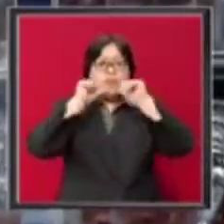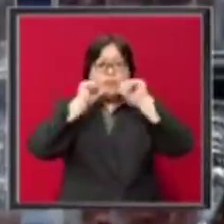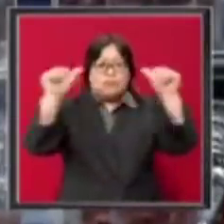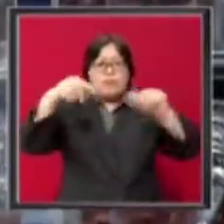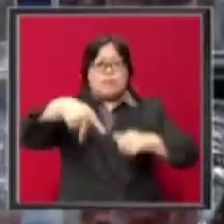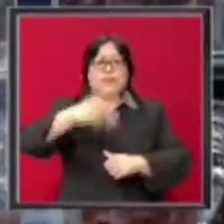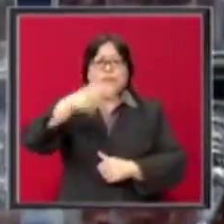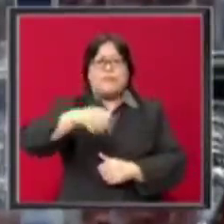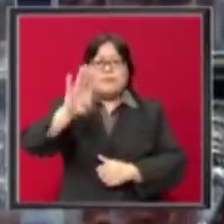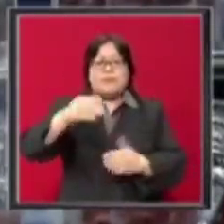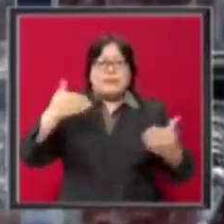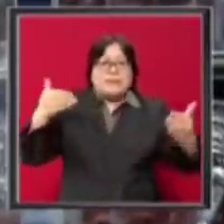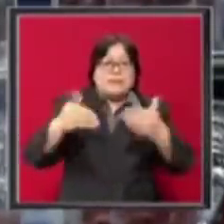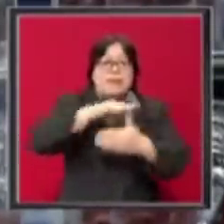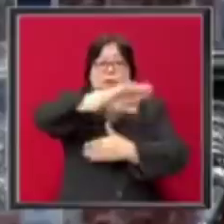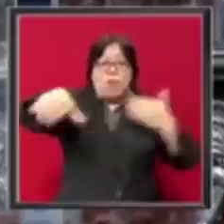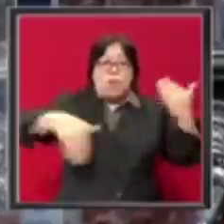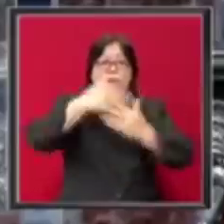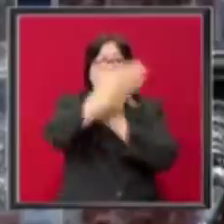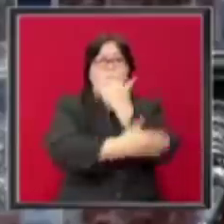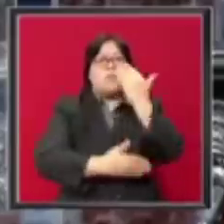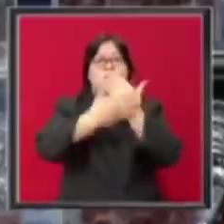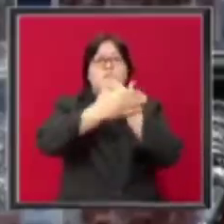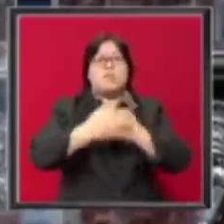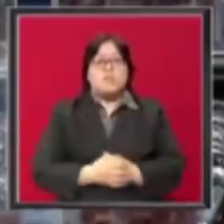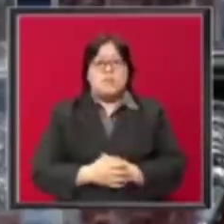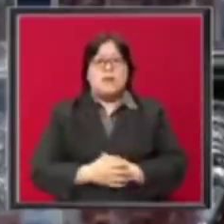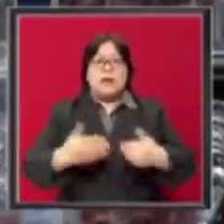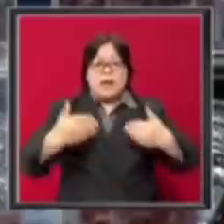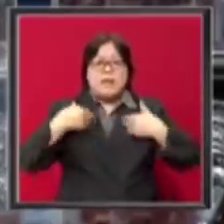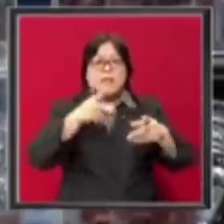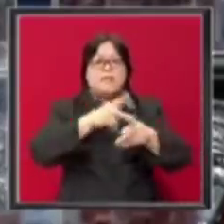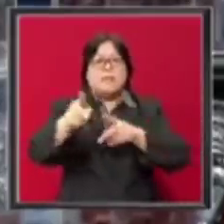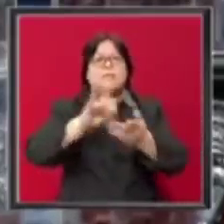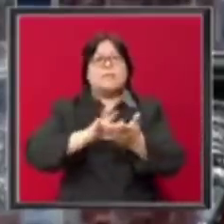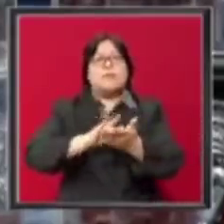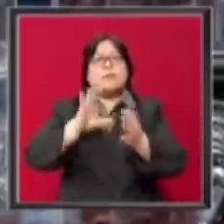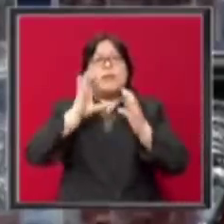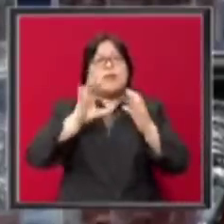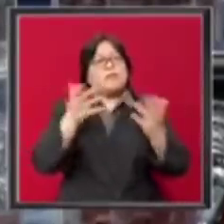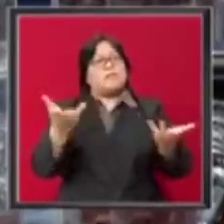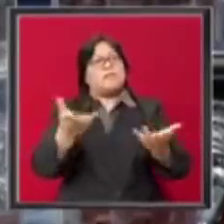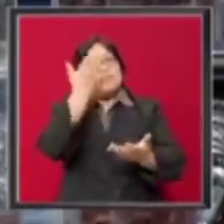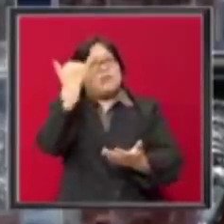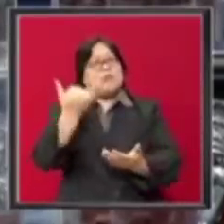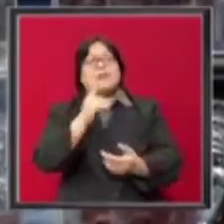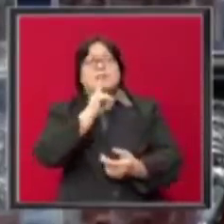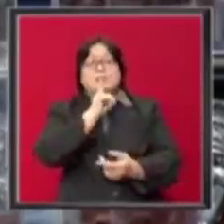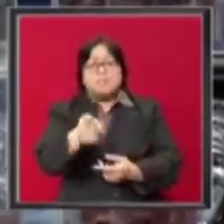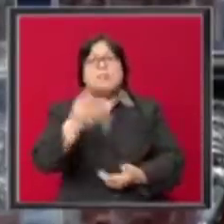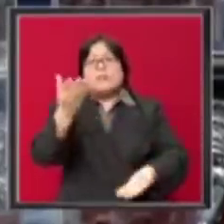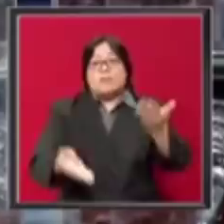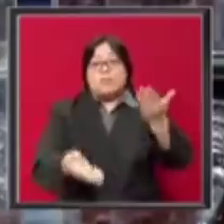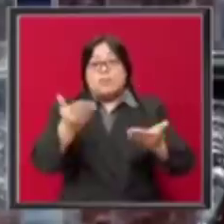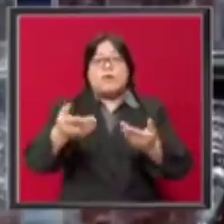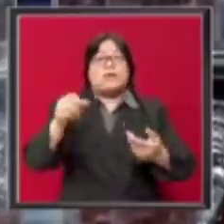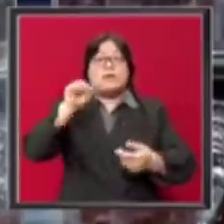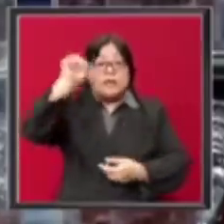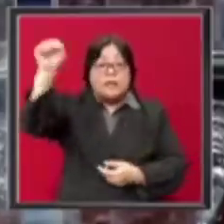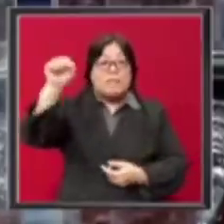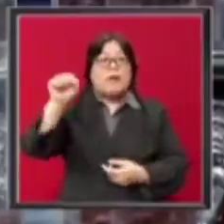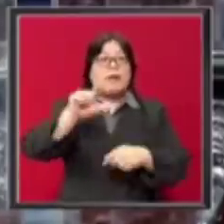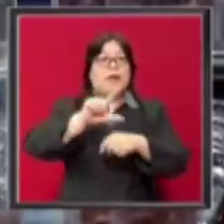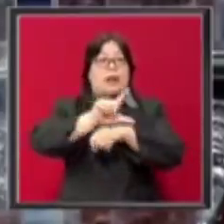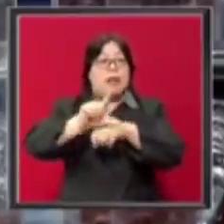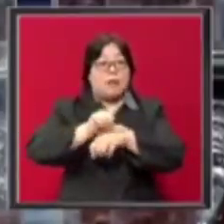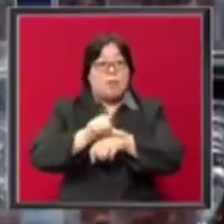mengumumkan PKPB, hampir seluruh negara ada pakar-pakar perubatan yang mempertikaikan, kerana sebenarnya mungkin Sabah atau